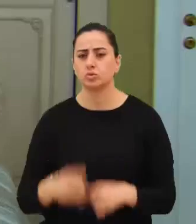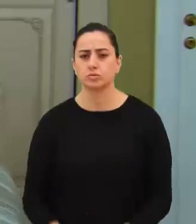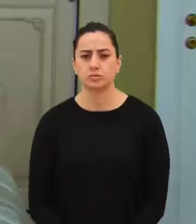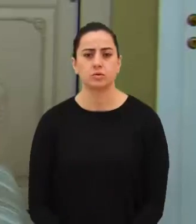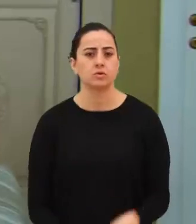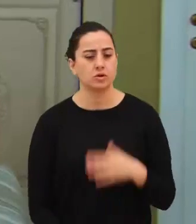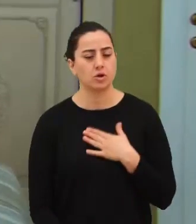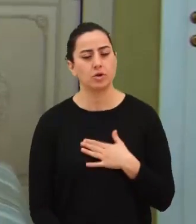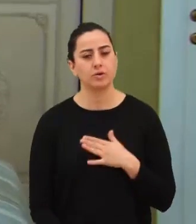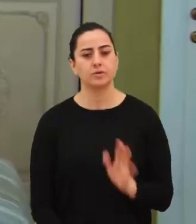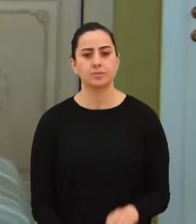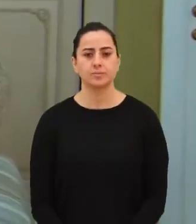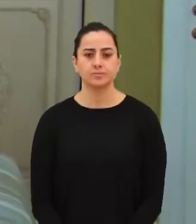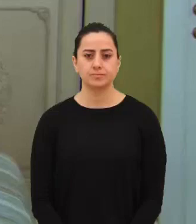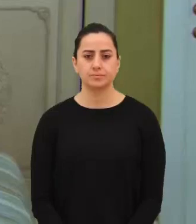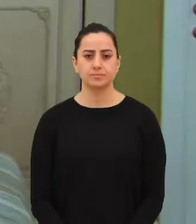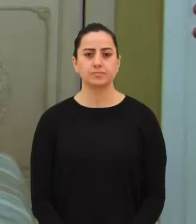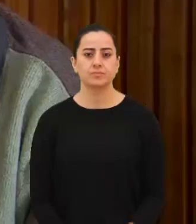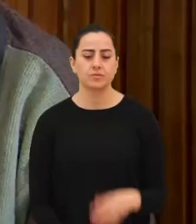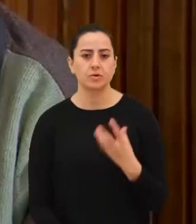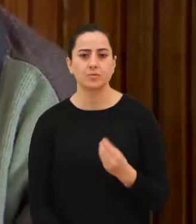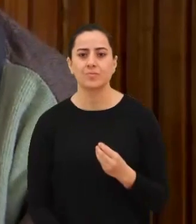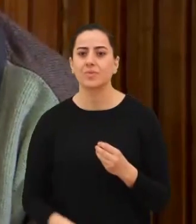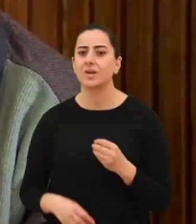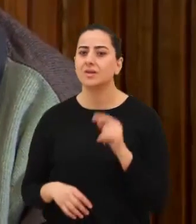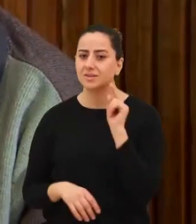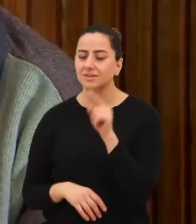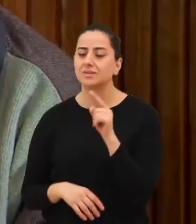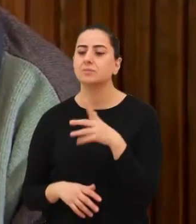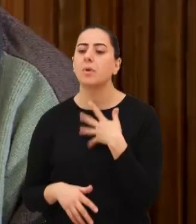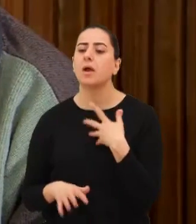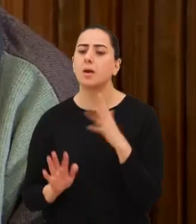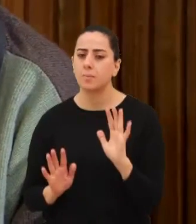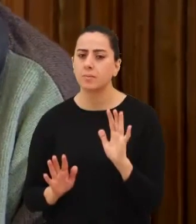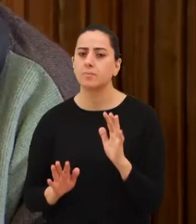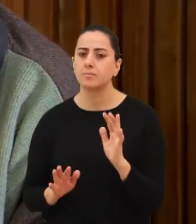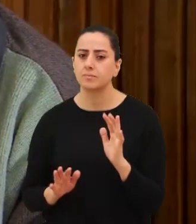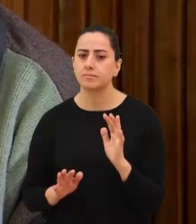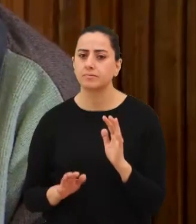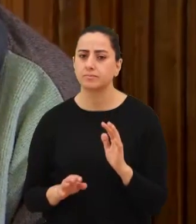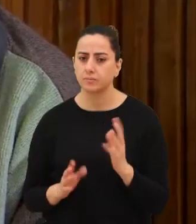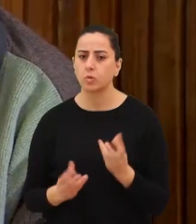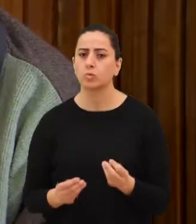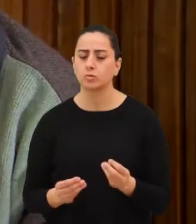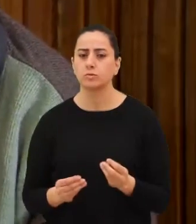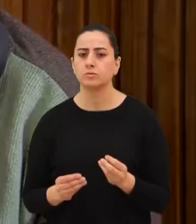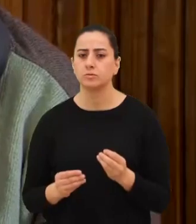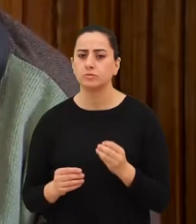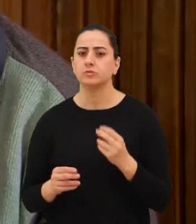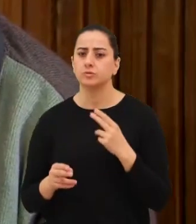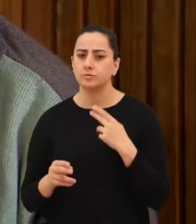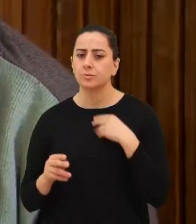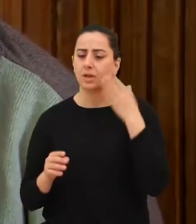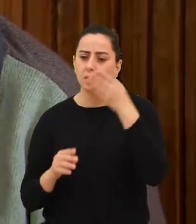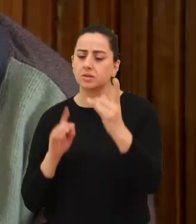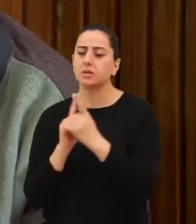yani. Oh. Tamam Şükrü Efendi. Siz hiç merak etmeyin. Tabii. Hemen huzurunuza